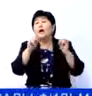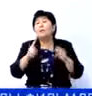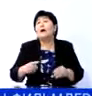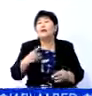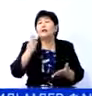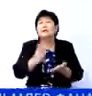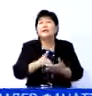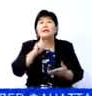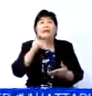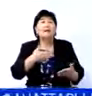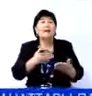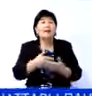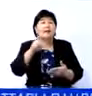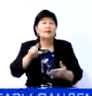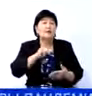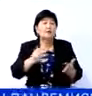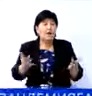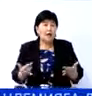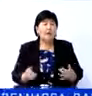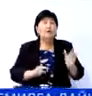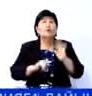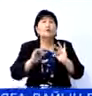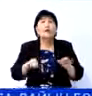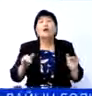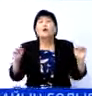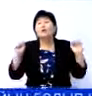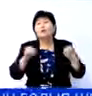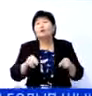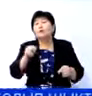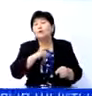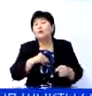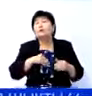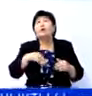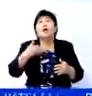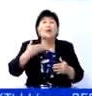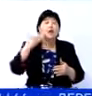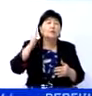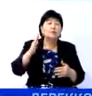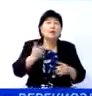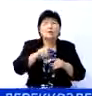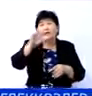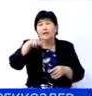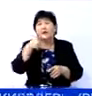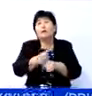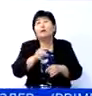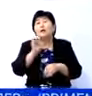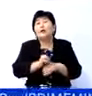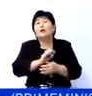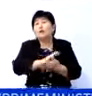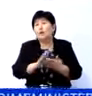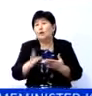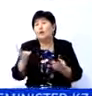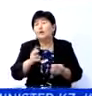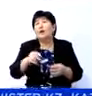жастар мен еріктілерді жұмысқа тарту шарасы қолға алынды. Жұмыла көтерген жүк жеңіл. Елбасына туған нәубеттен құтылу үшін халық